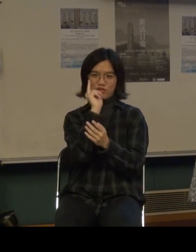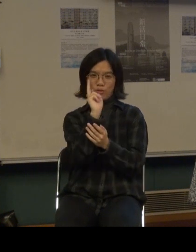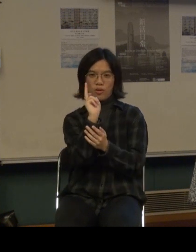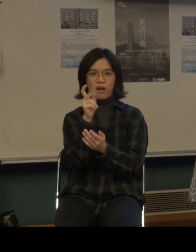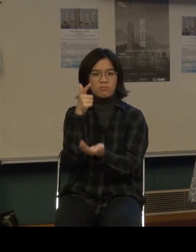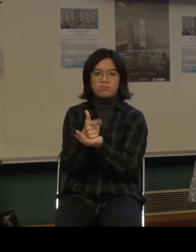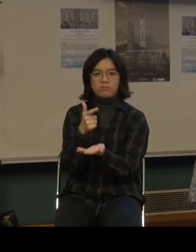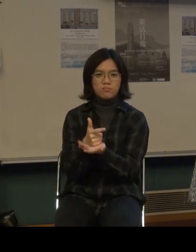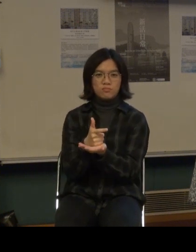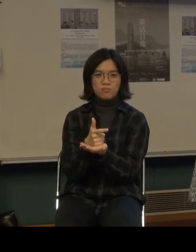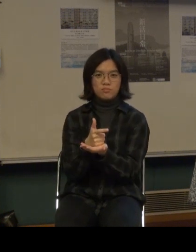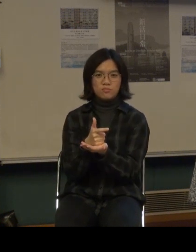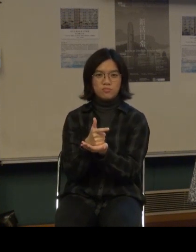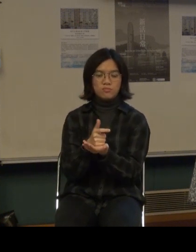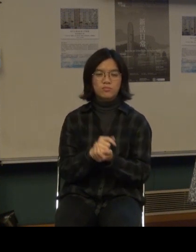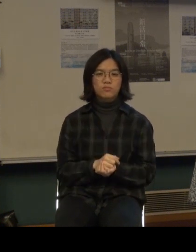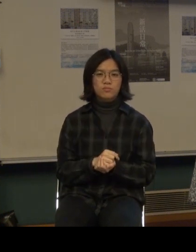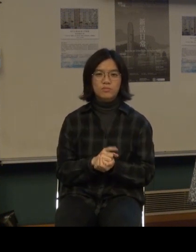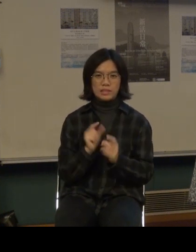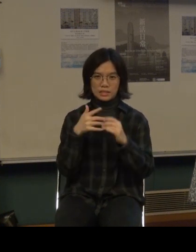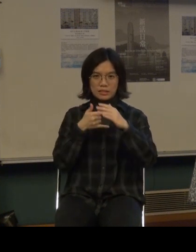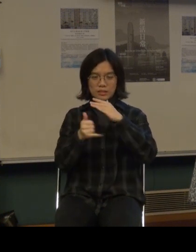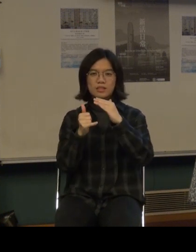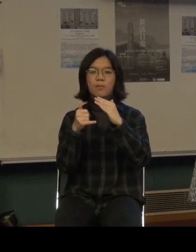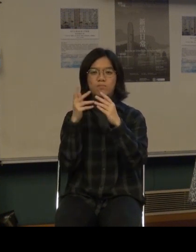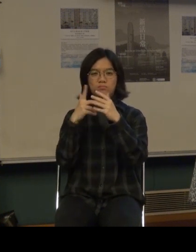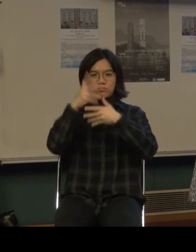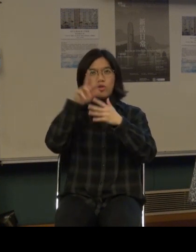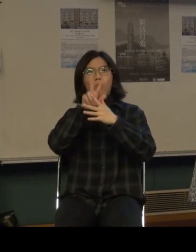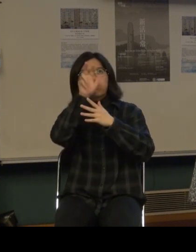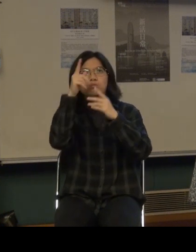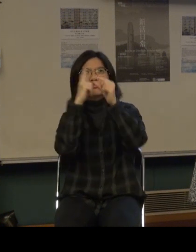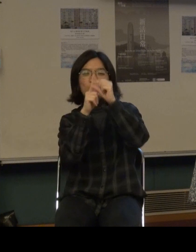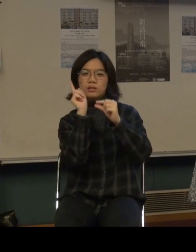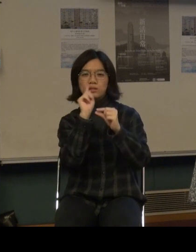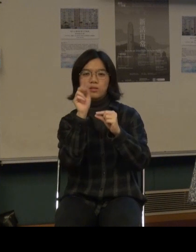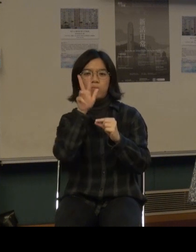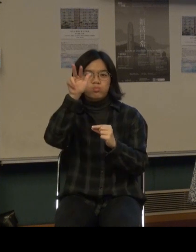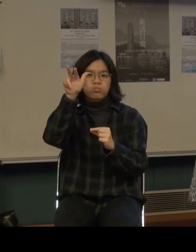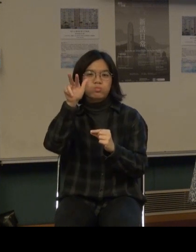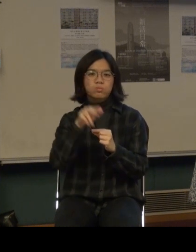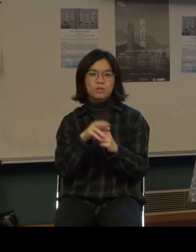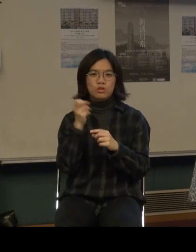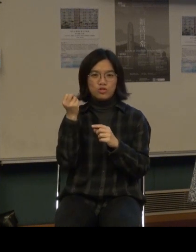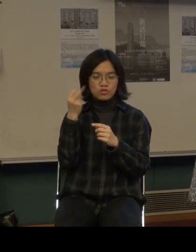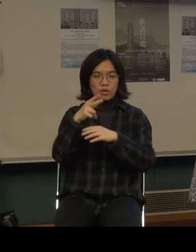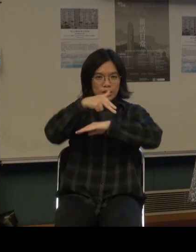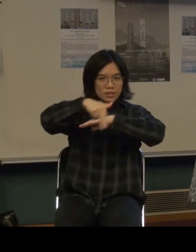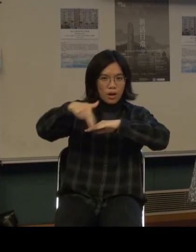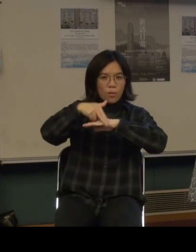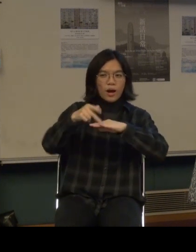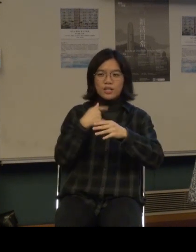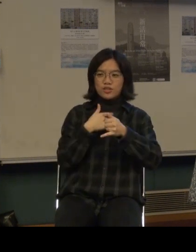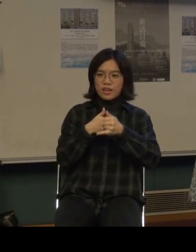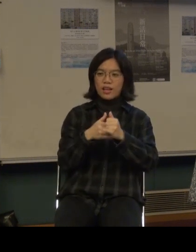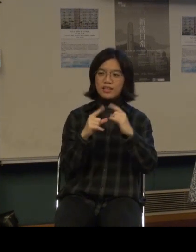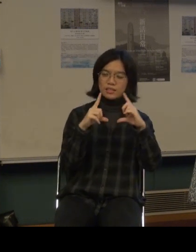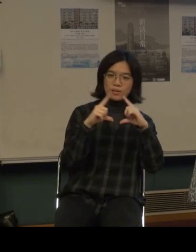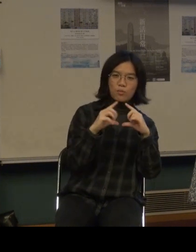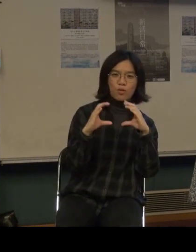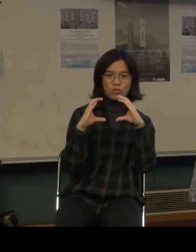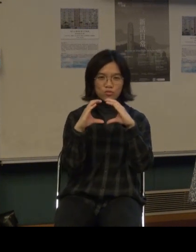嘅中間嘅。另外咧就係佢嘅平面咧，好多時會根據一啲幾何去規劃嘅。譬如呢一等樓